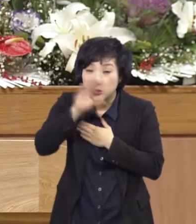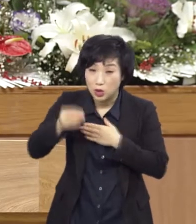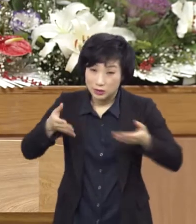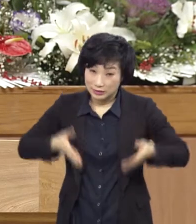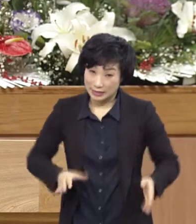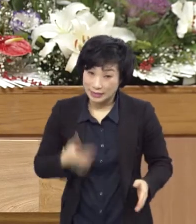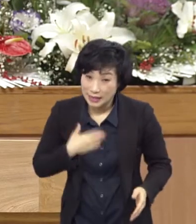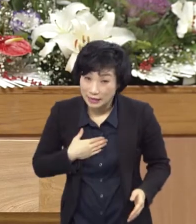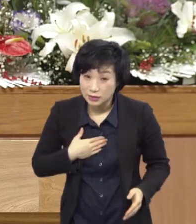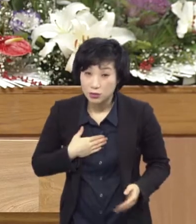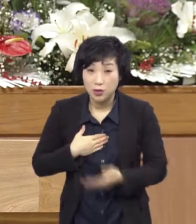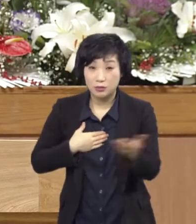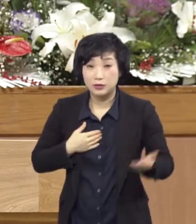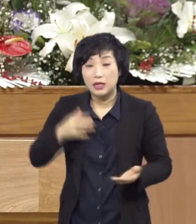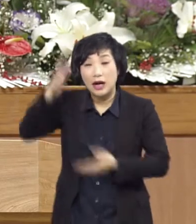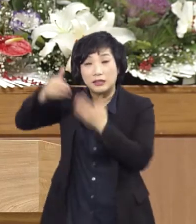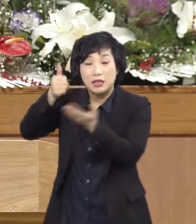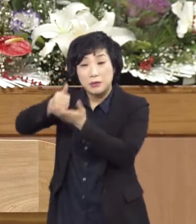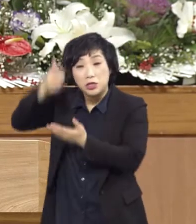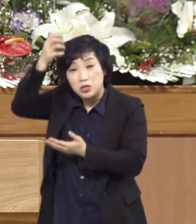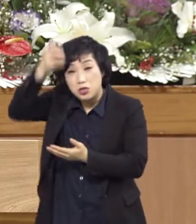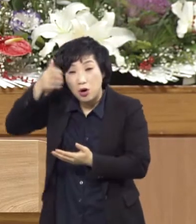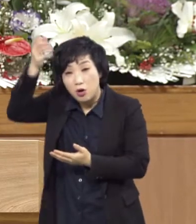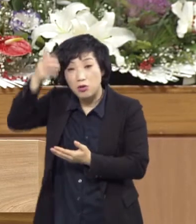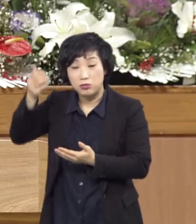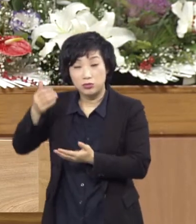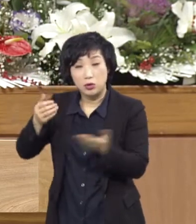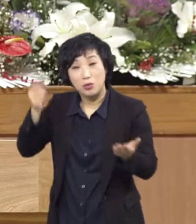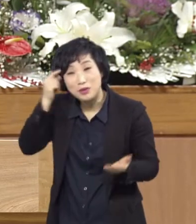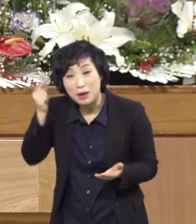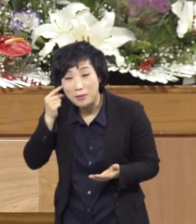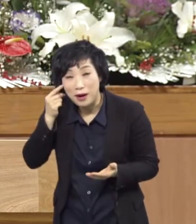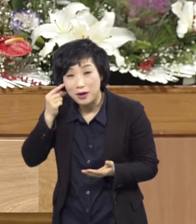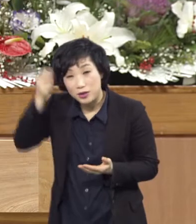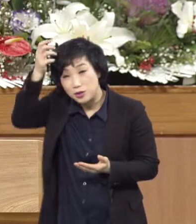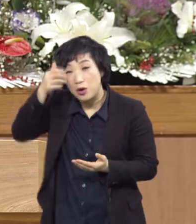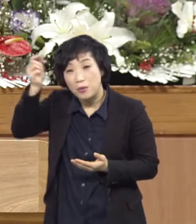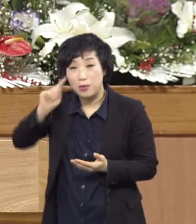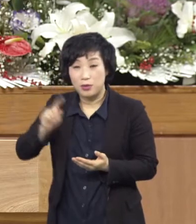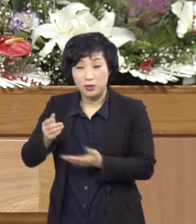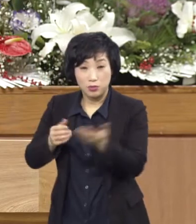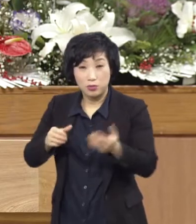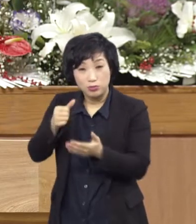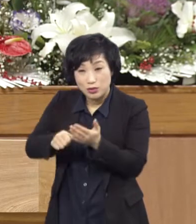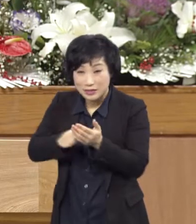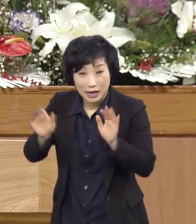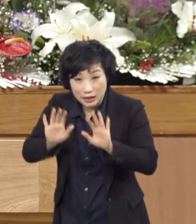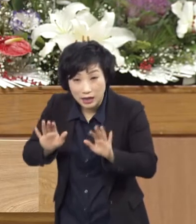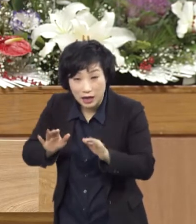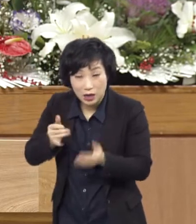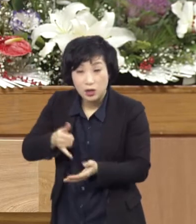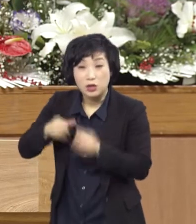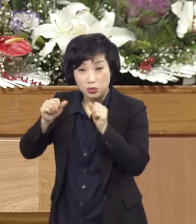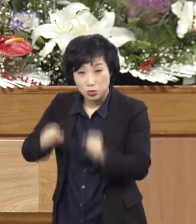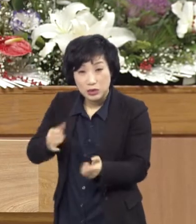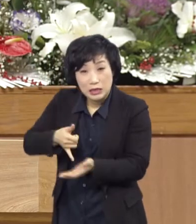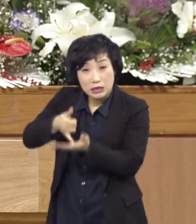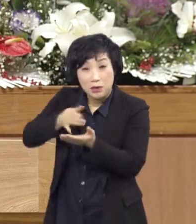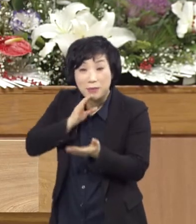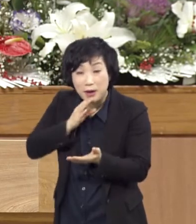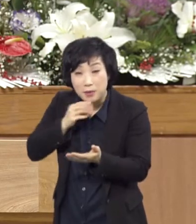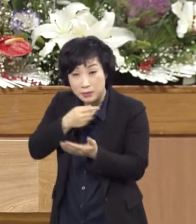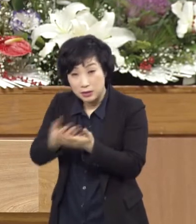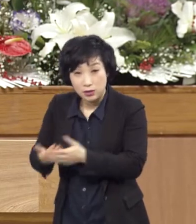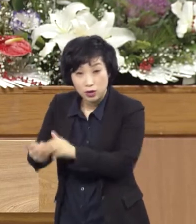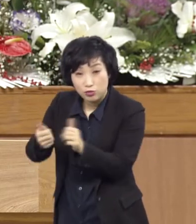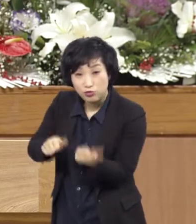영이시라고 했으니 영은 비물질이요 무형성이요 존재의 인격이나 피 흘려 죽을 수가 없는